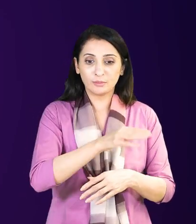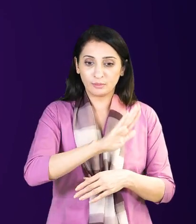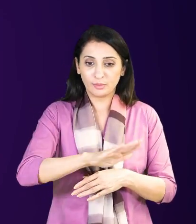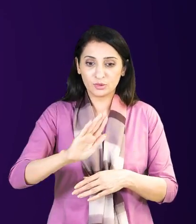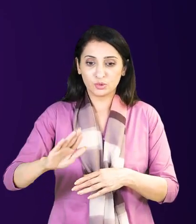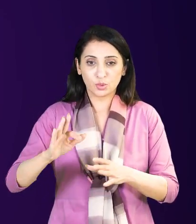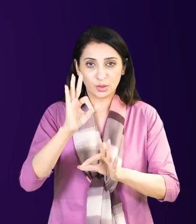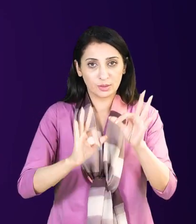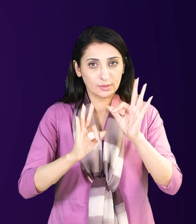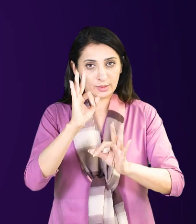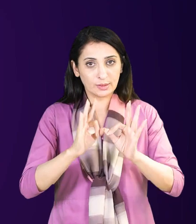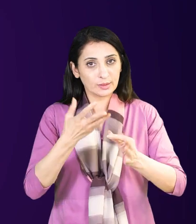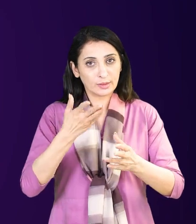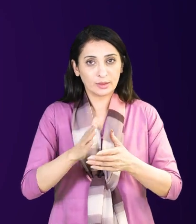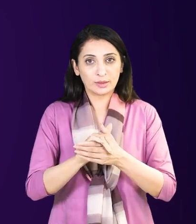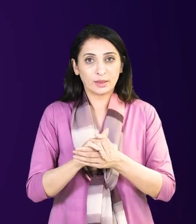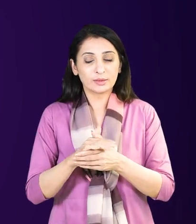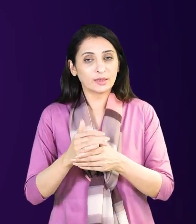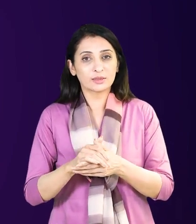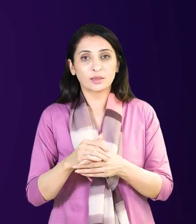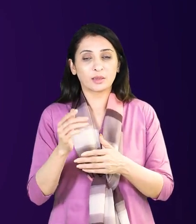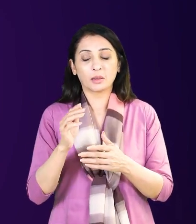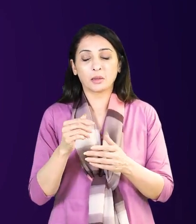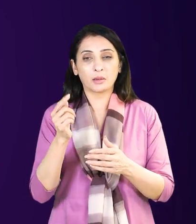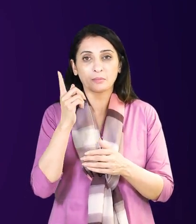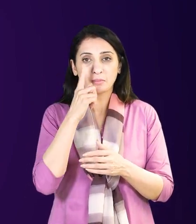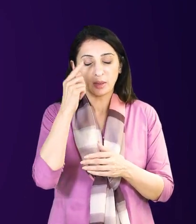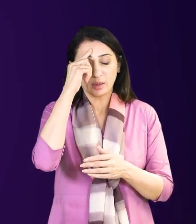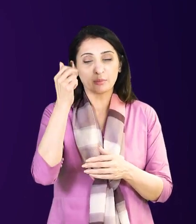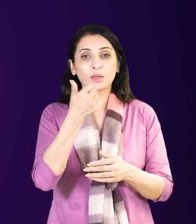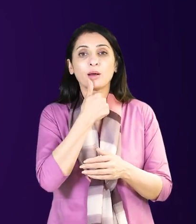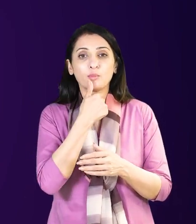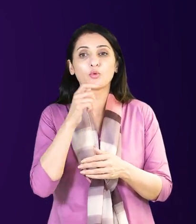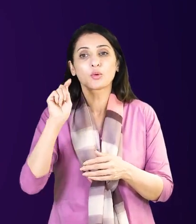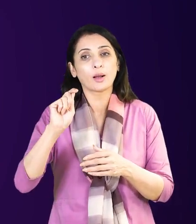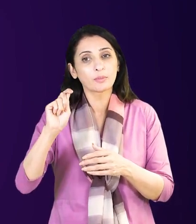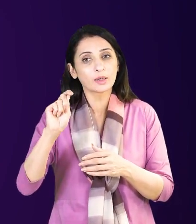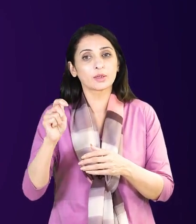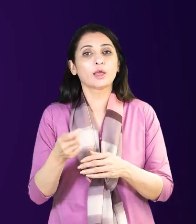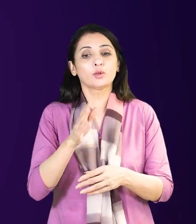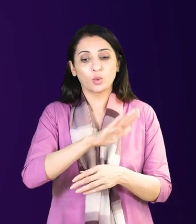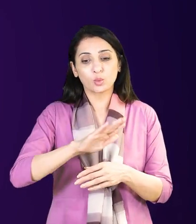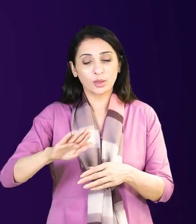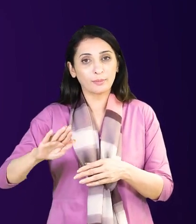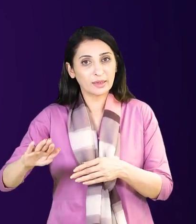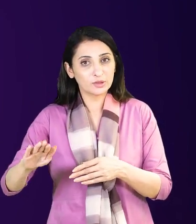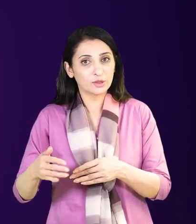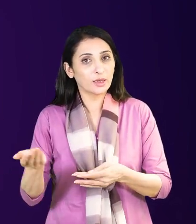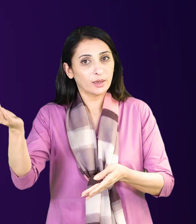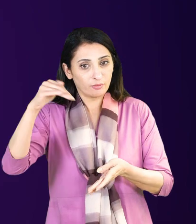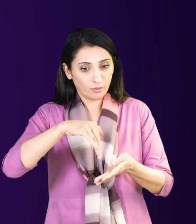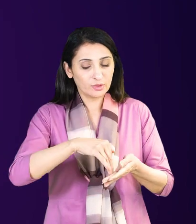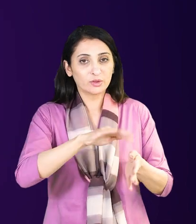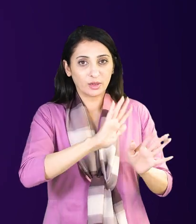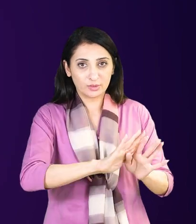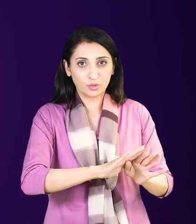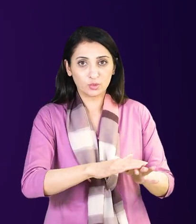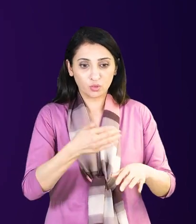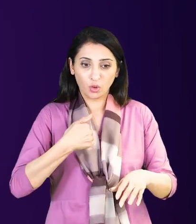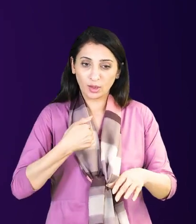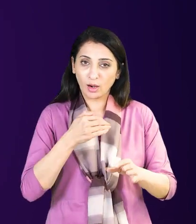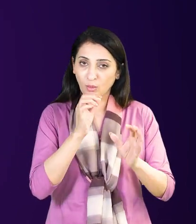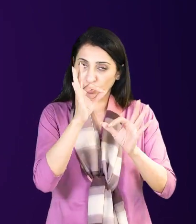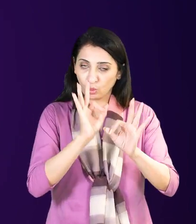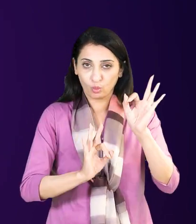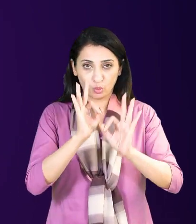फैसिलिटी। ऑब्वियसली डे केयर तो जी उनके लिए होता है जो बेसिकली जैसे हम वर्किंग पेरेंट्स हैं, उनके बच्चे जो हैं वो हमारे पास आते हैं एंड वी स्टार्ट फ्रॉम 0 months एंड दे आर